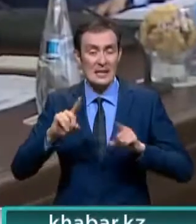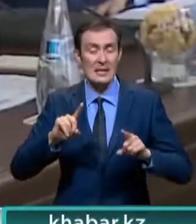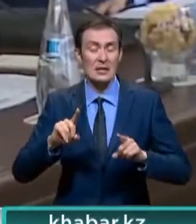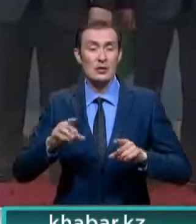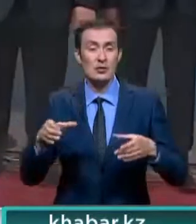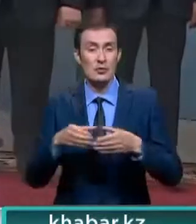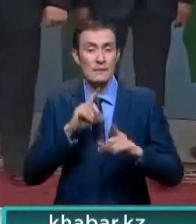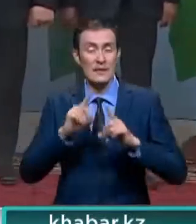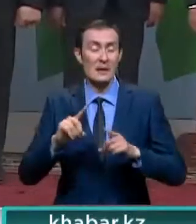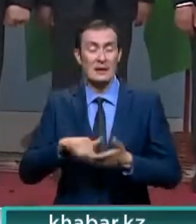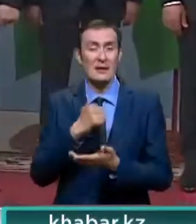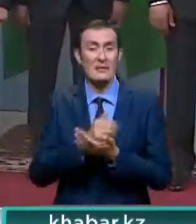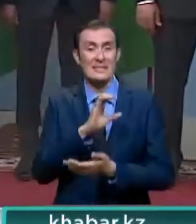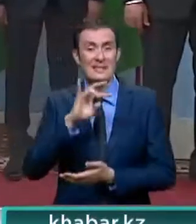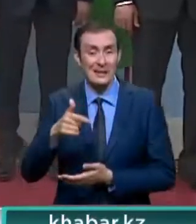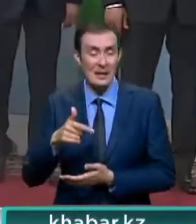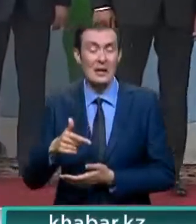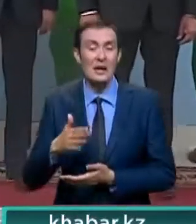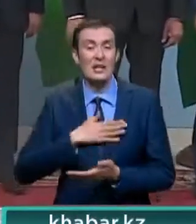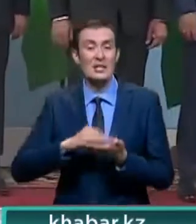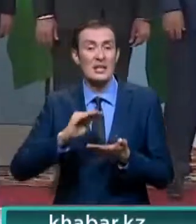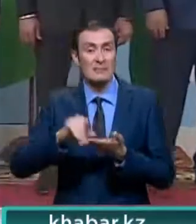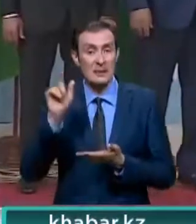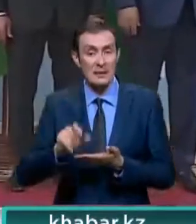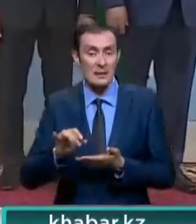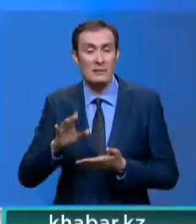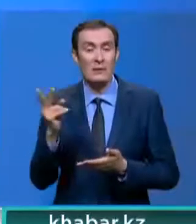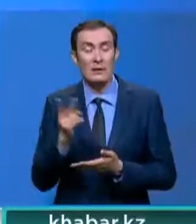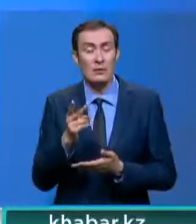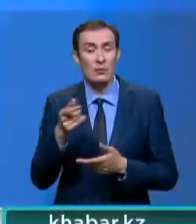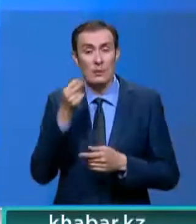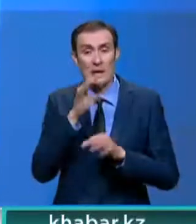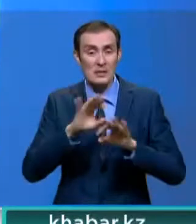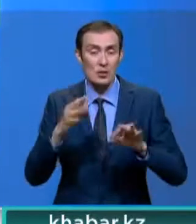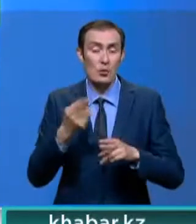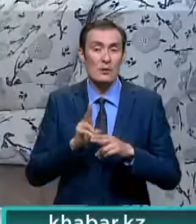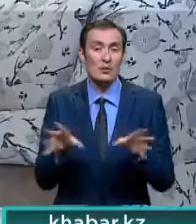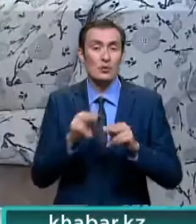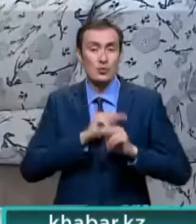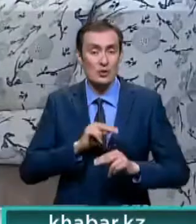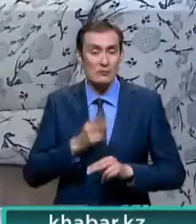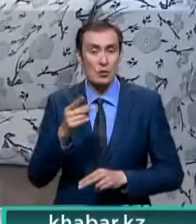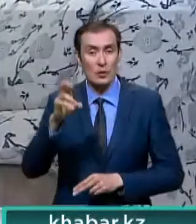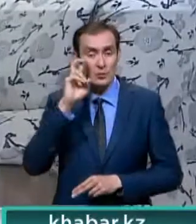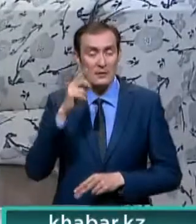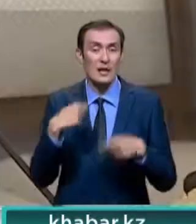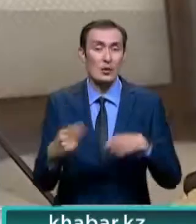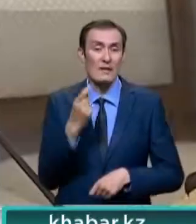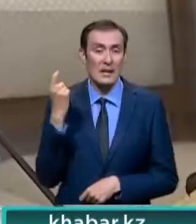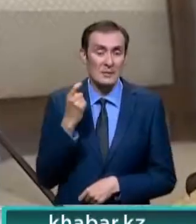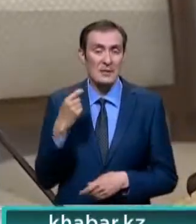правительств снг аскар мамин и романа головченко договорились и дальше наращивать двусторонние сотрудничества в торгово-экономической